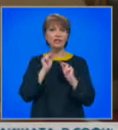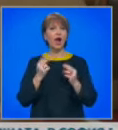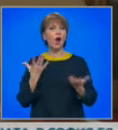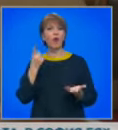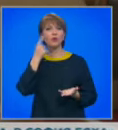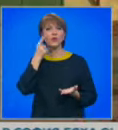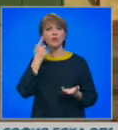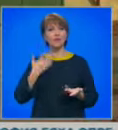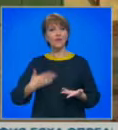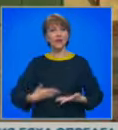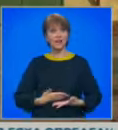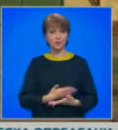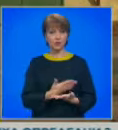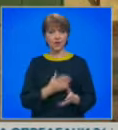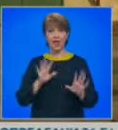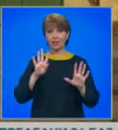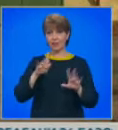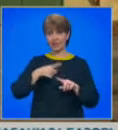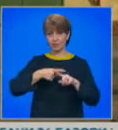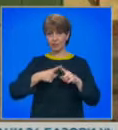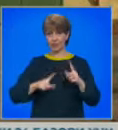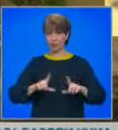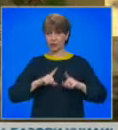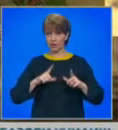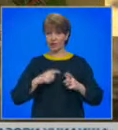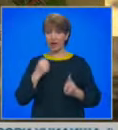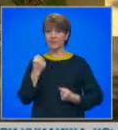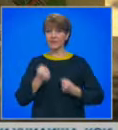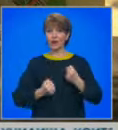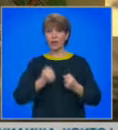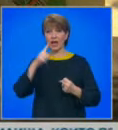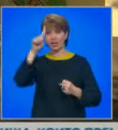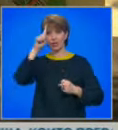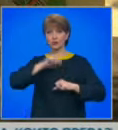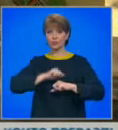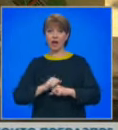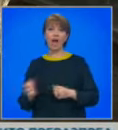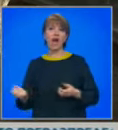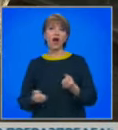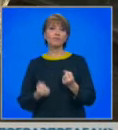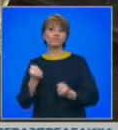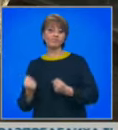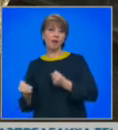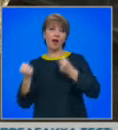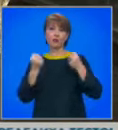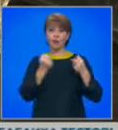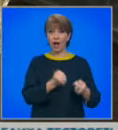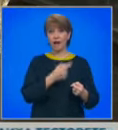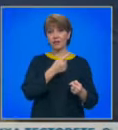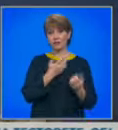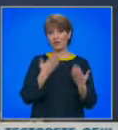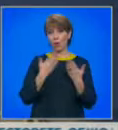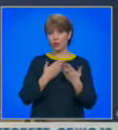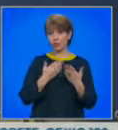нужни. Вижте още. В 9.30 сутринта кола на столична община докара в 18-то училище 5 кашона с щадящи